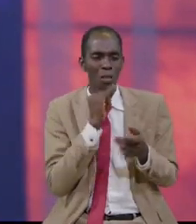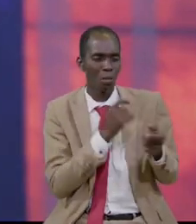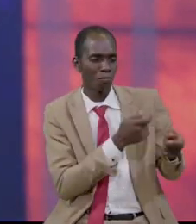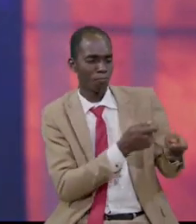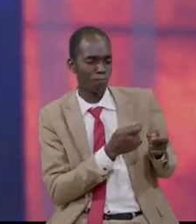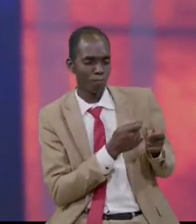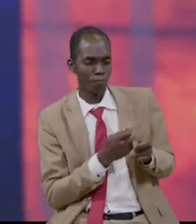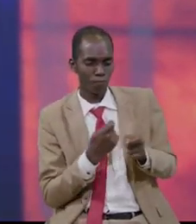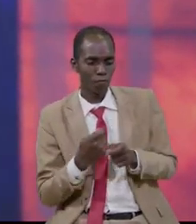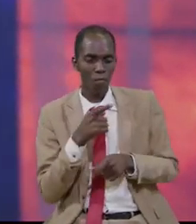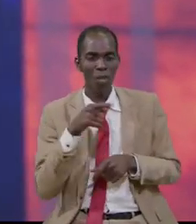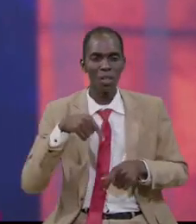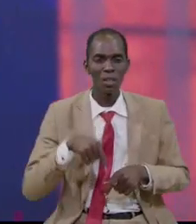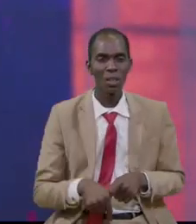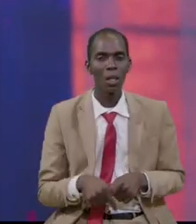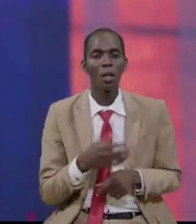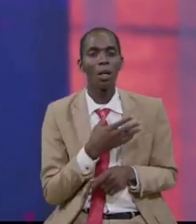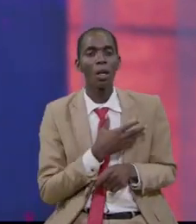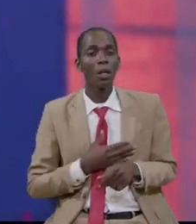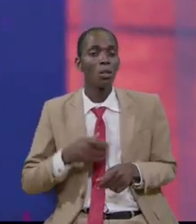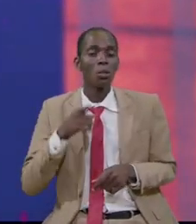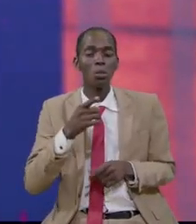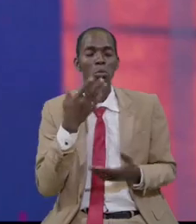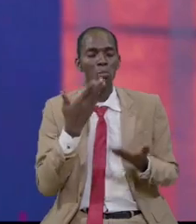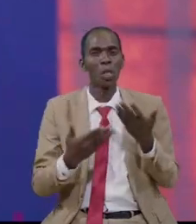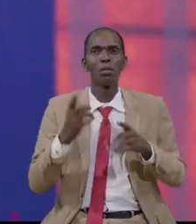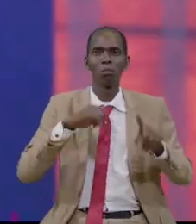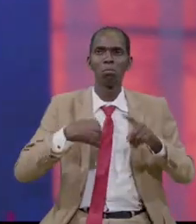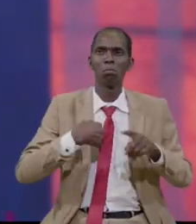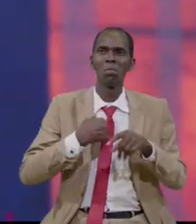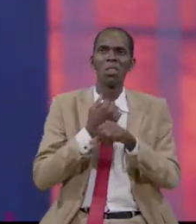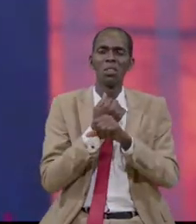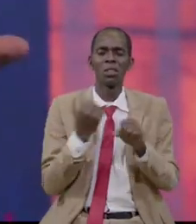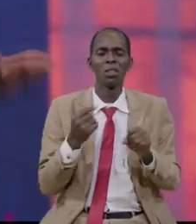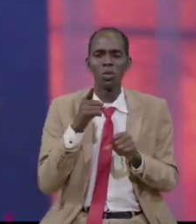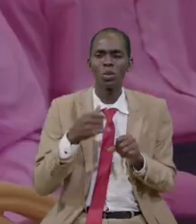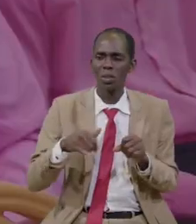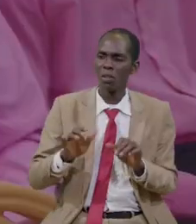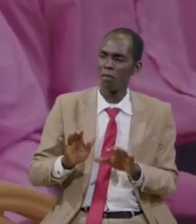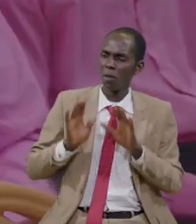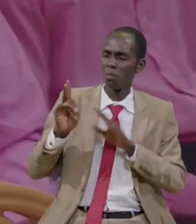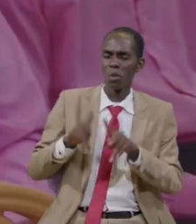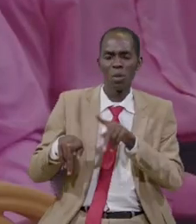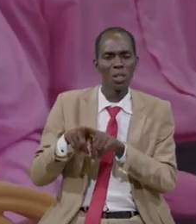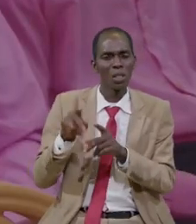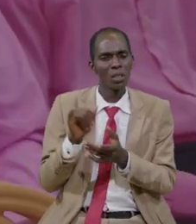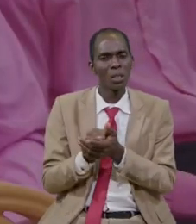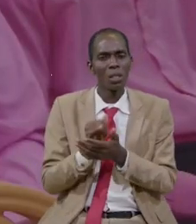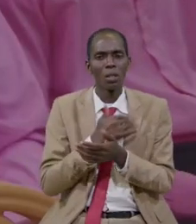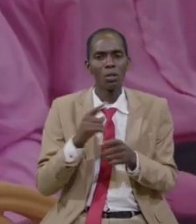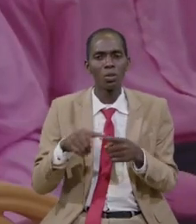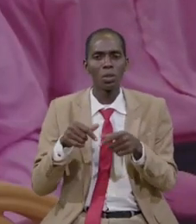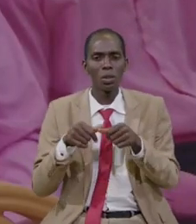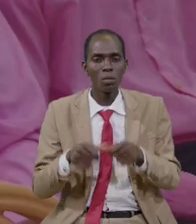taire jusqu'à, même si vous professez être sauvé, vous avez peur d'eux tellement et vous demeurez dans